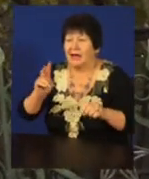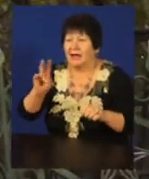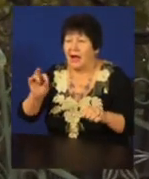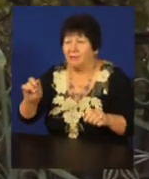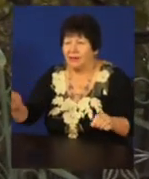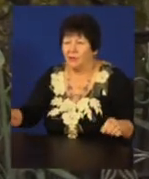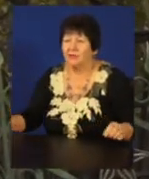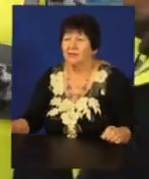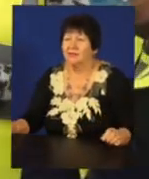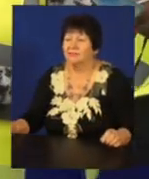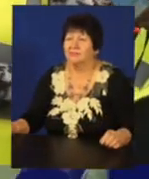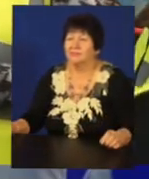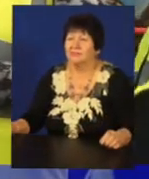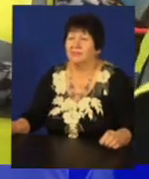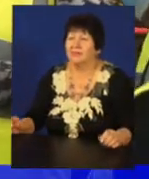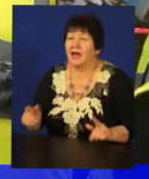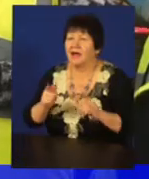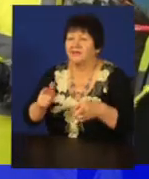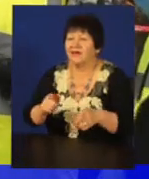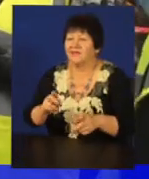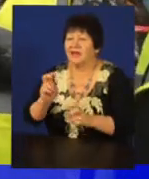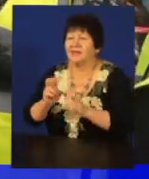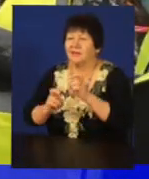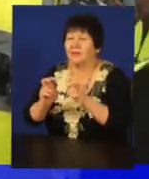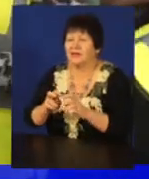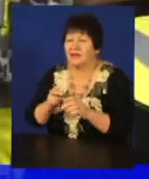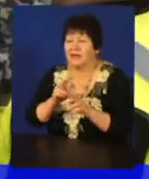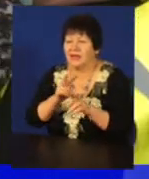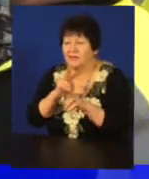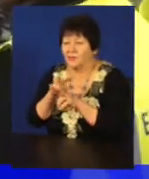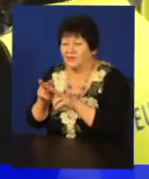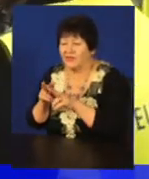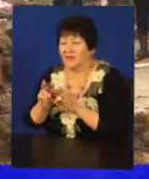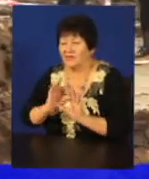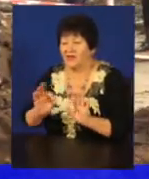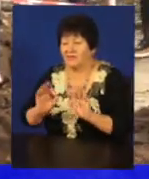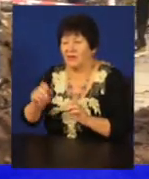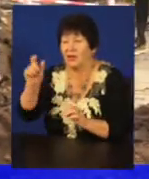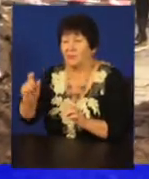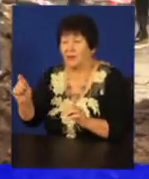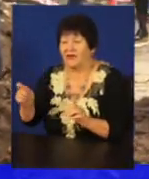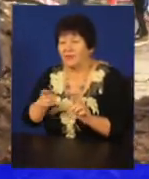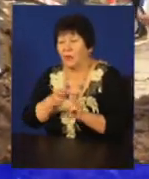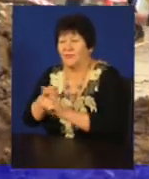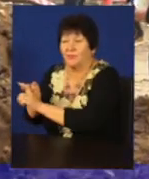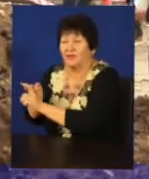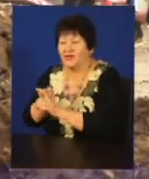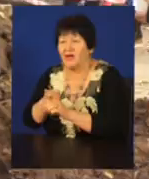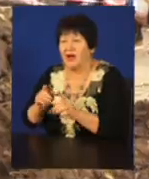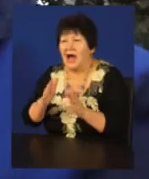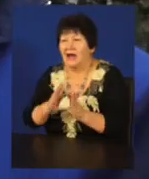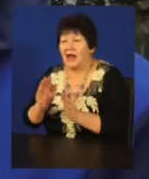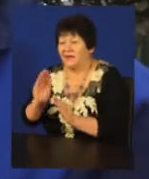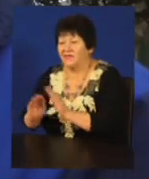eventual branșamentele ilegale. Angajații întreprinderii supraveghează mersul lucrărilor și explică populației avantajul conexiunii la sistemul de